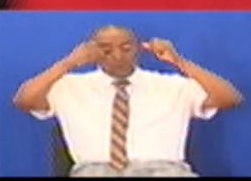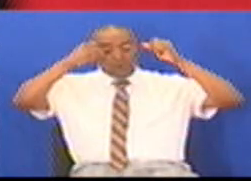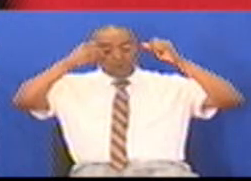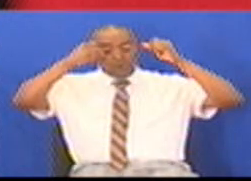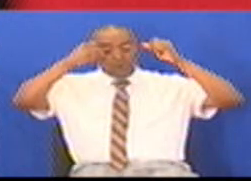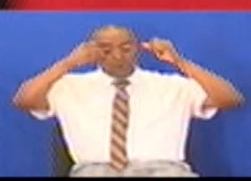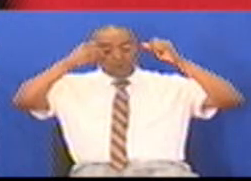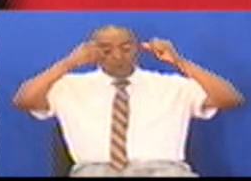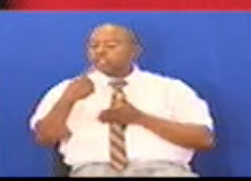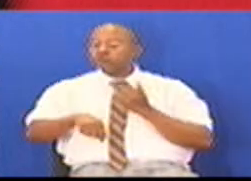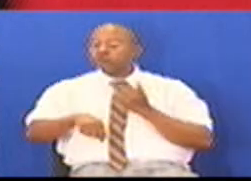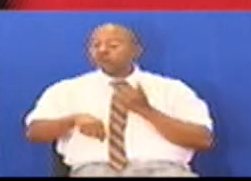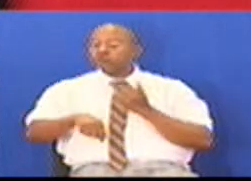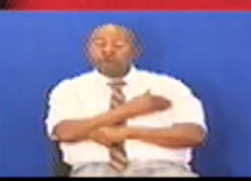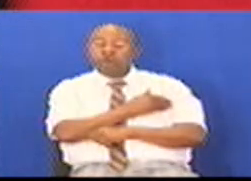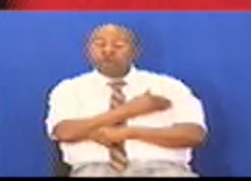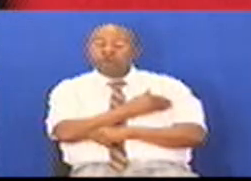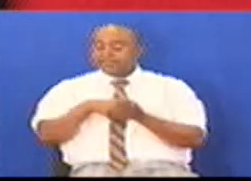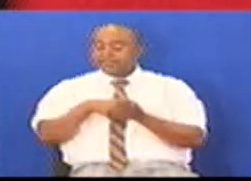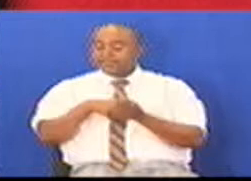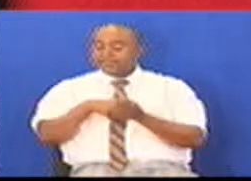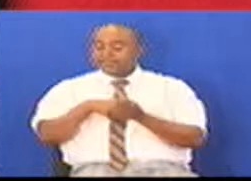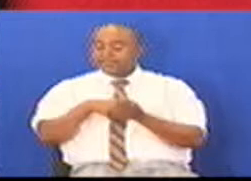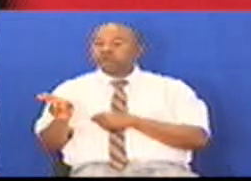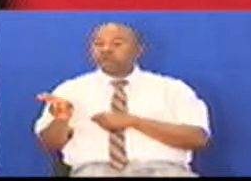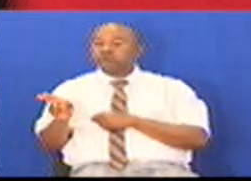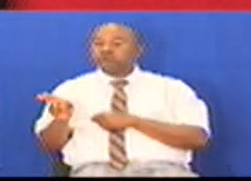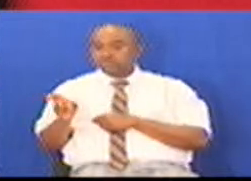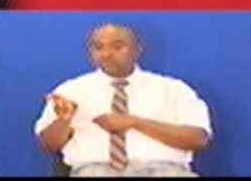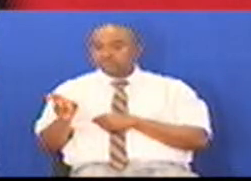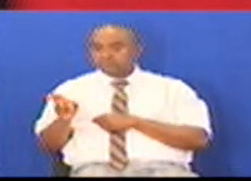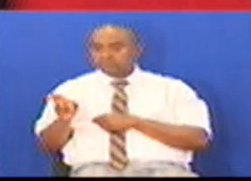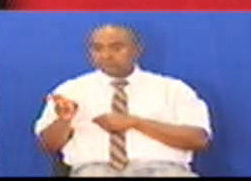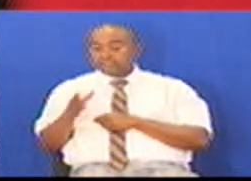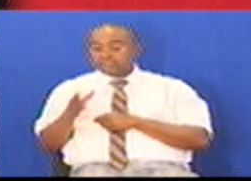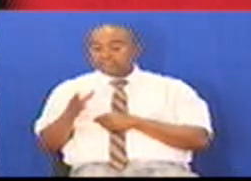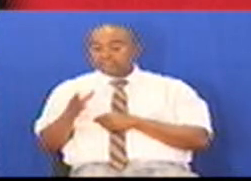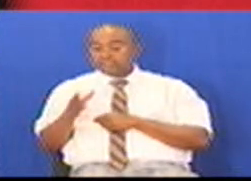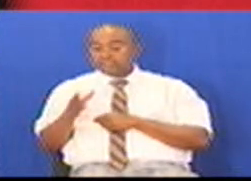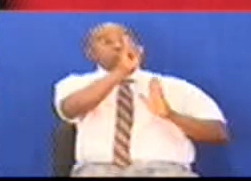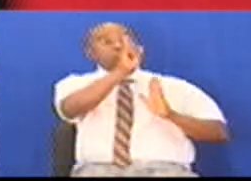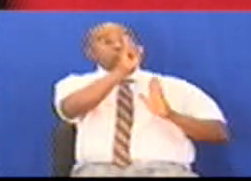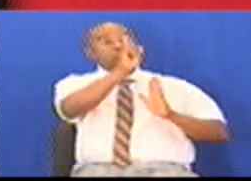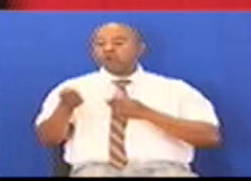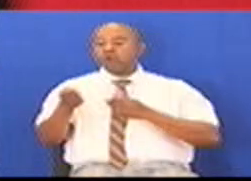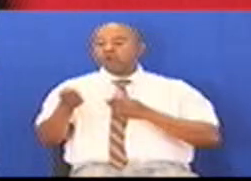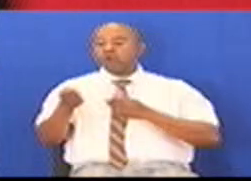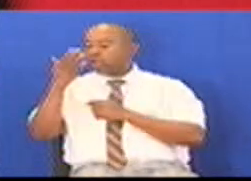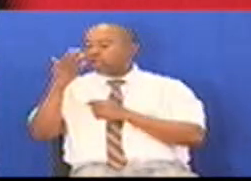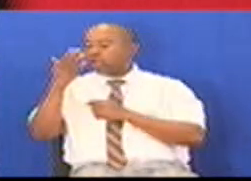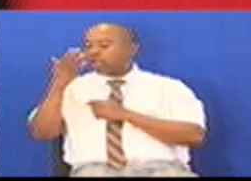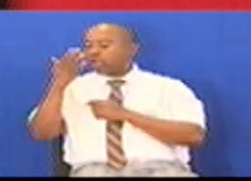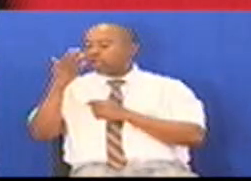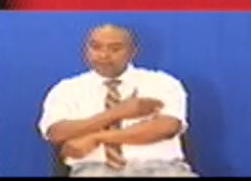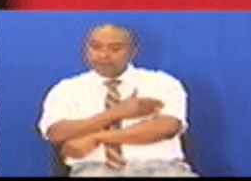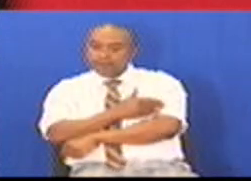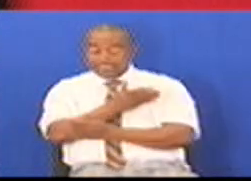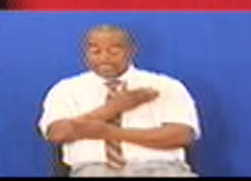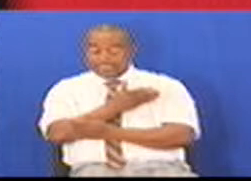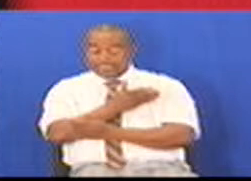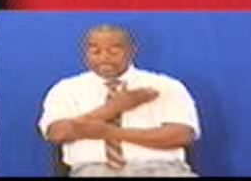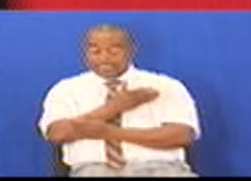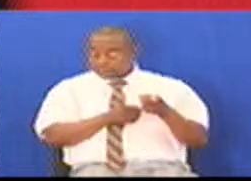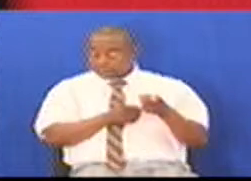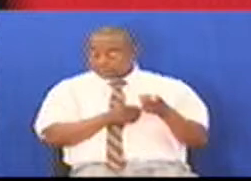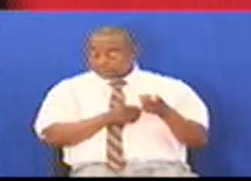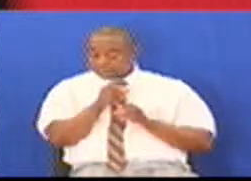huduma kwa halmashauri 186 ambazo ama wana minara au wana maduka ya kutolea huduma. Pamoja na pendekezo hili jema la